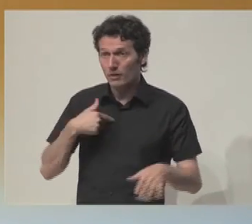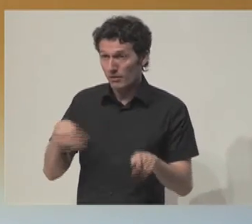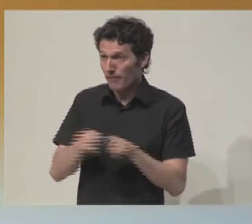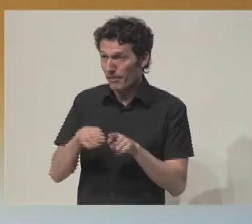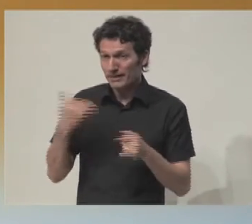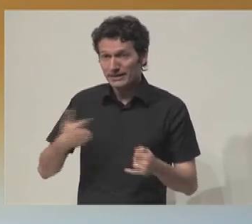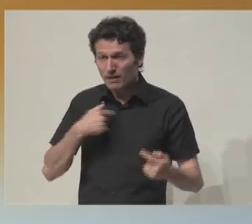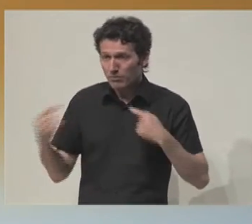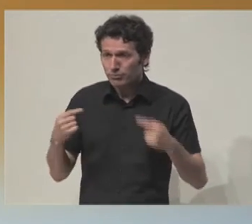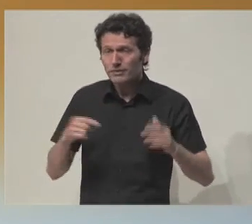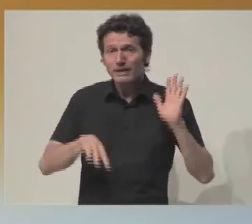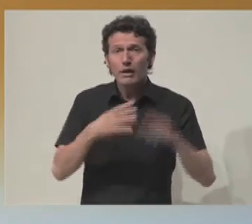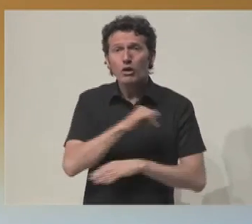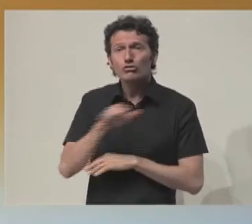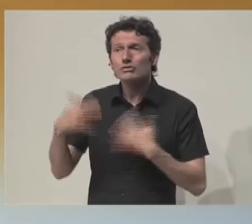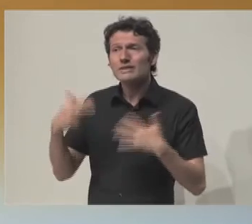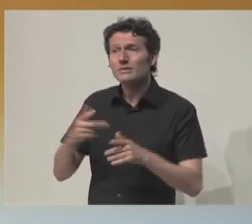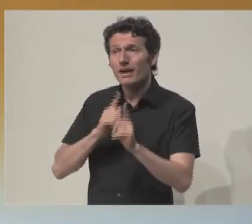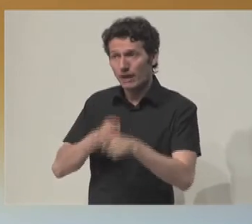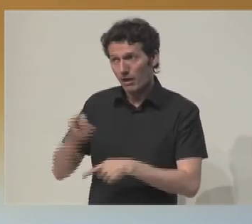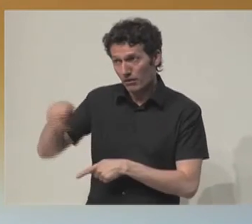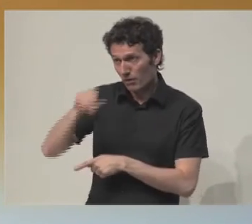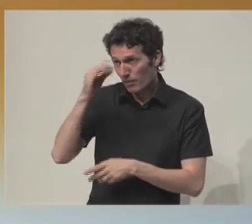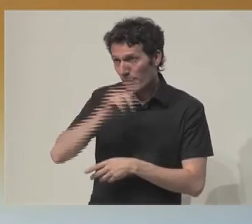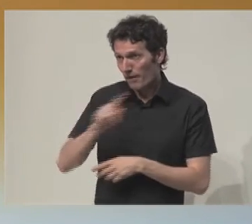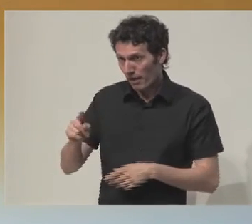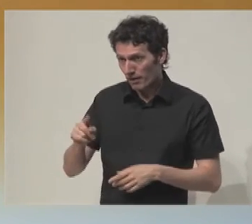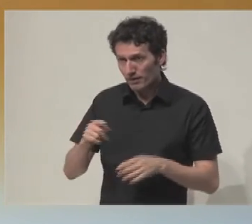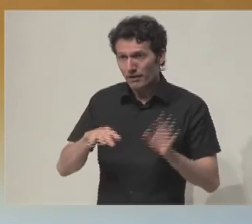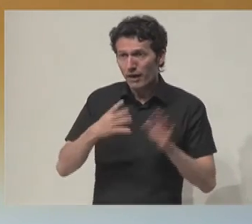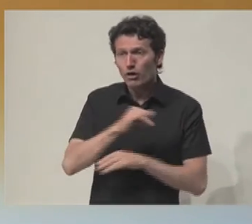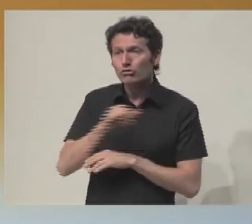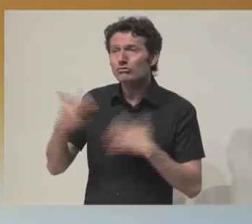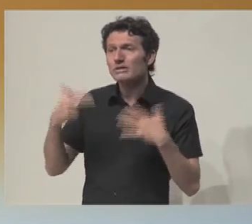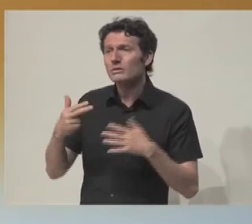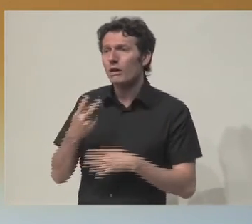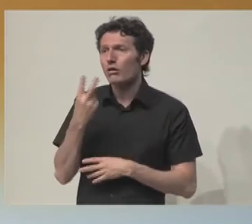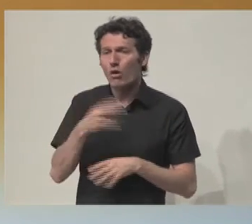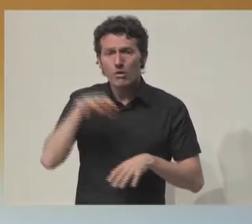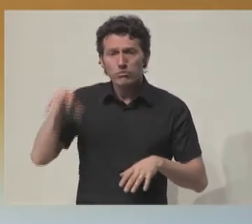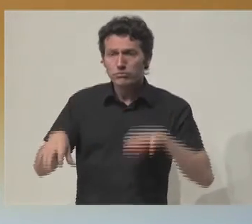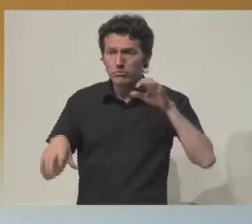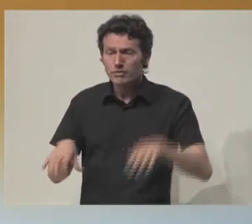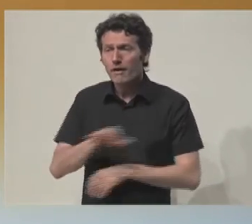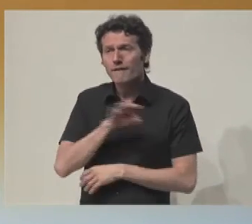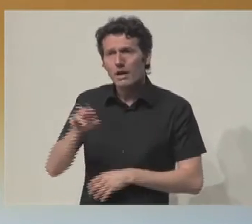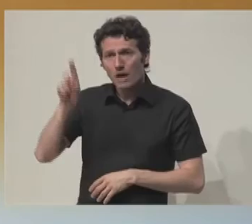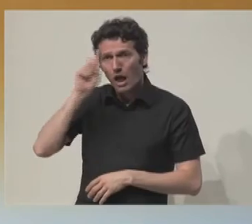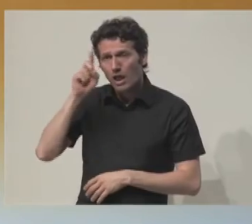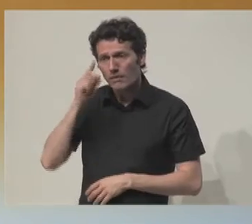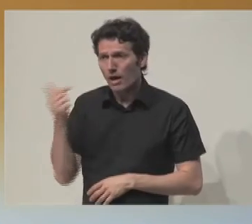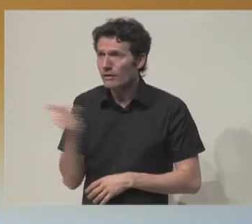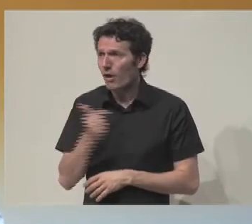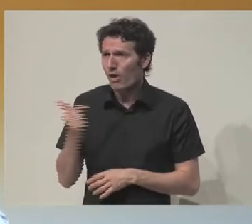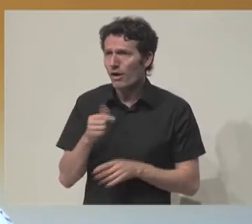entre 14 et 18 ans trompez pas trop 14 et 18 les deux états majors de la france et de l'allemagne ont pris